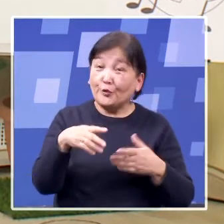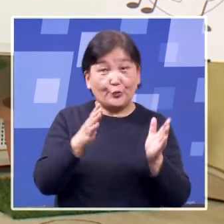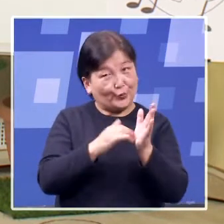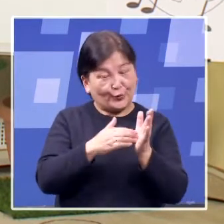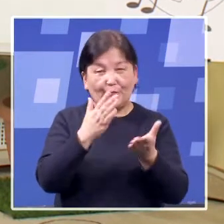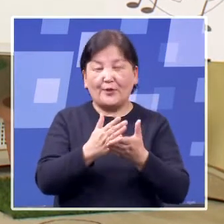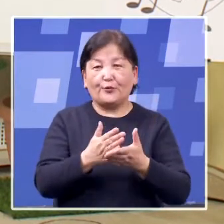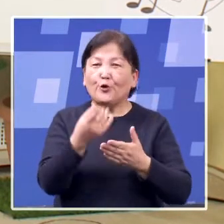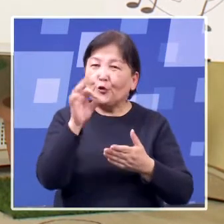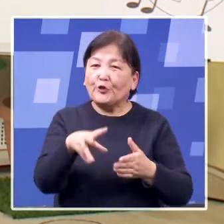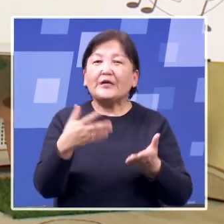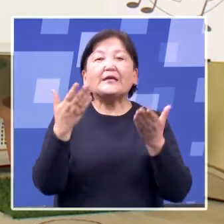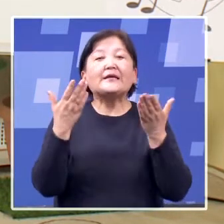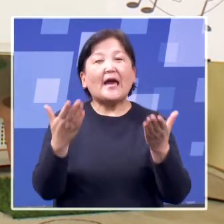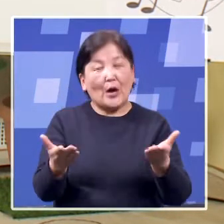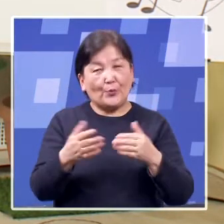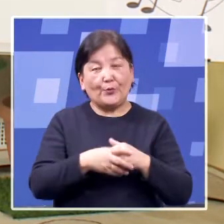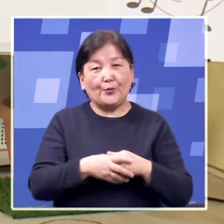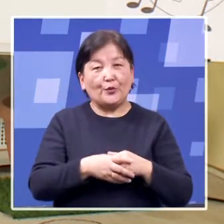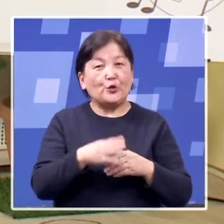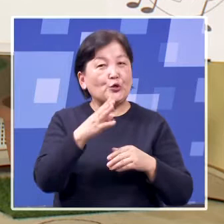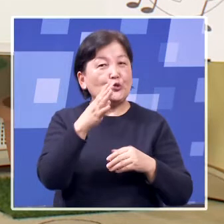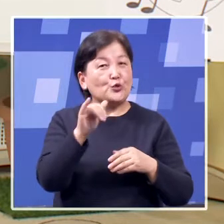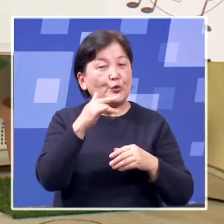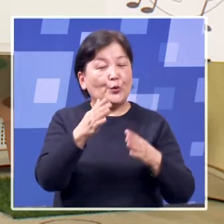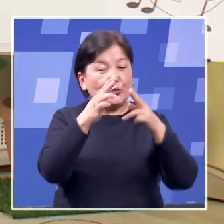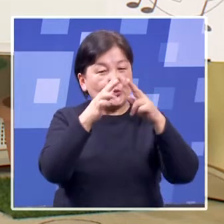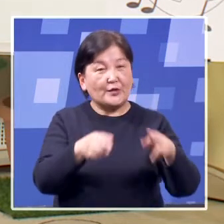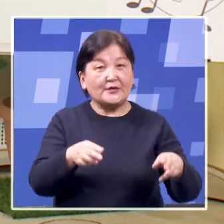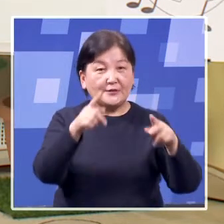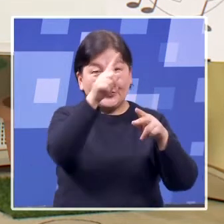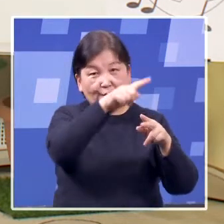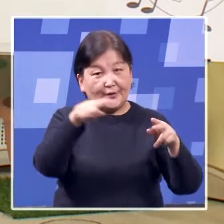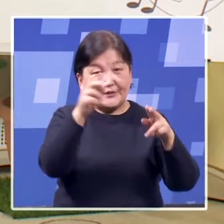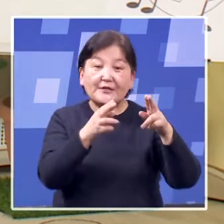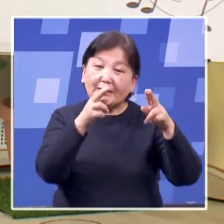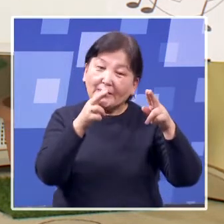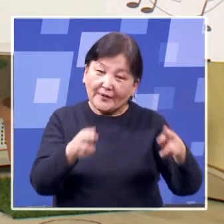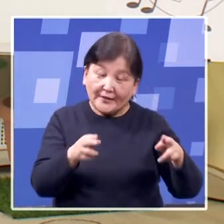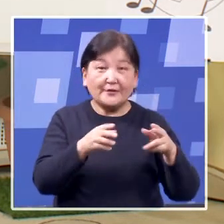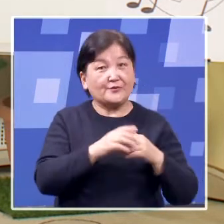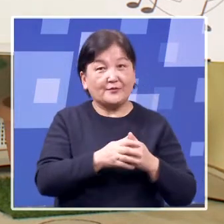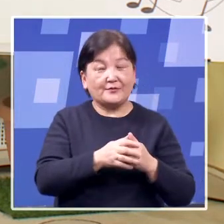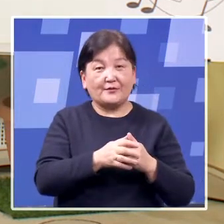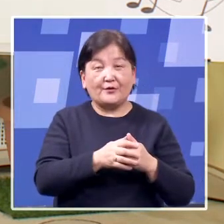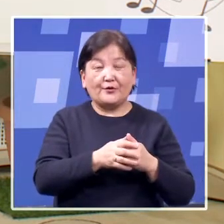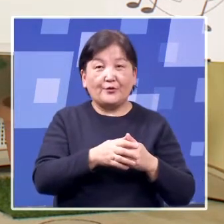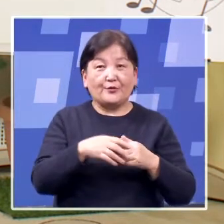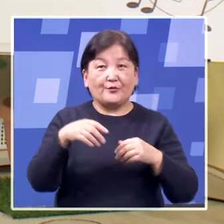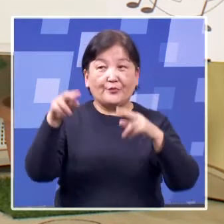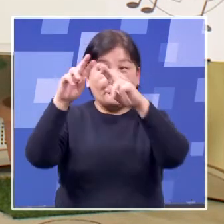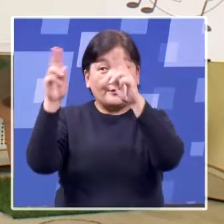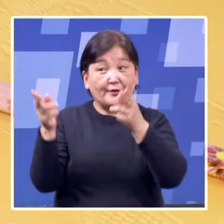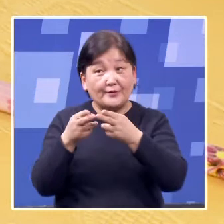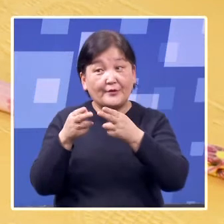зурхын тулд шулуун зураас ашиглан зурна. За, толгой биеийн доод талд 3 шулуун зураас